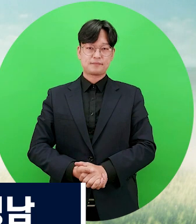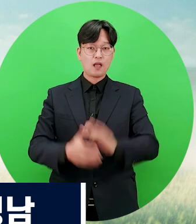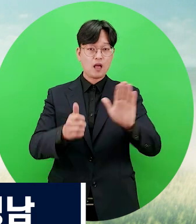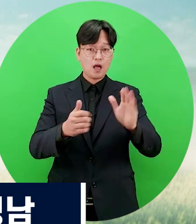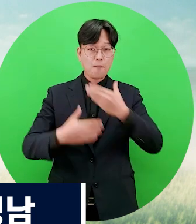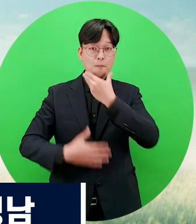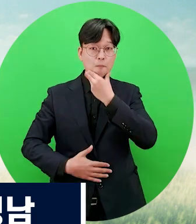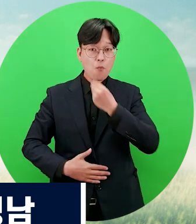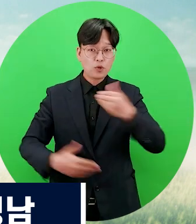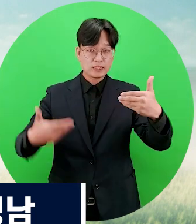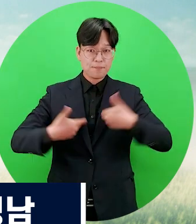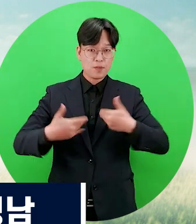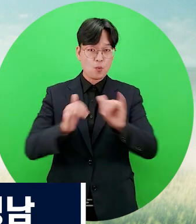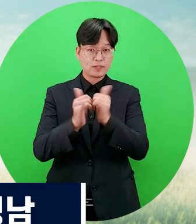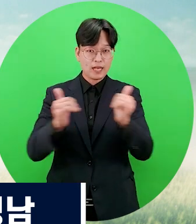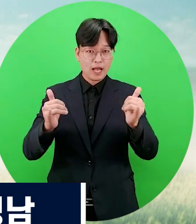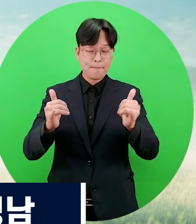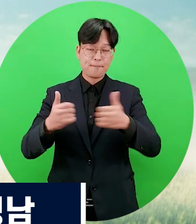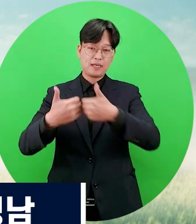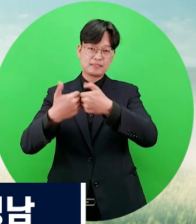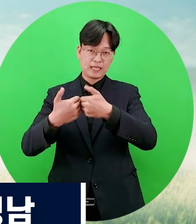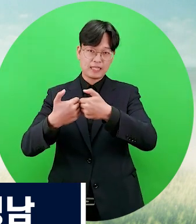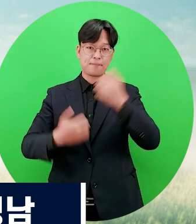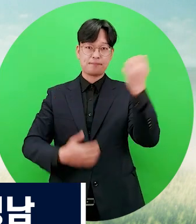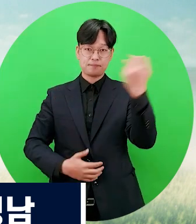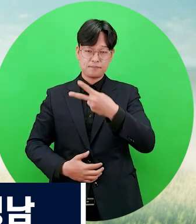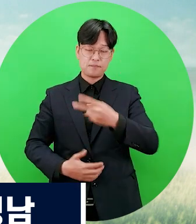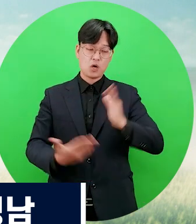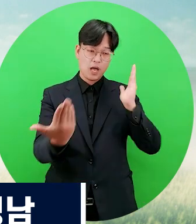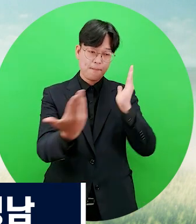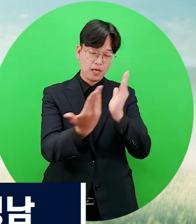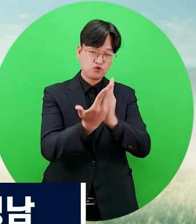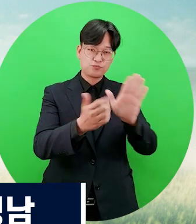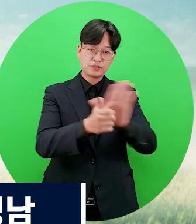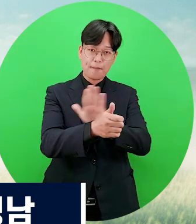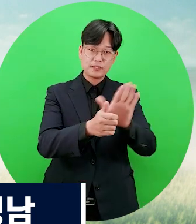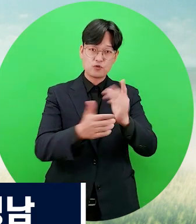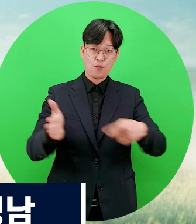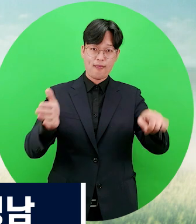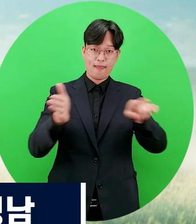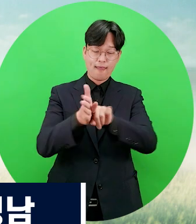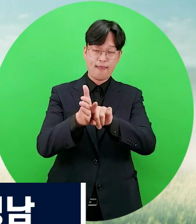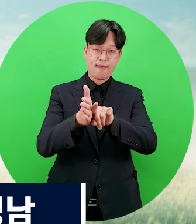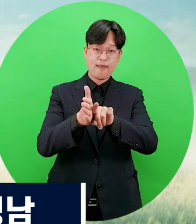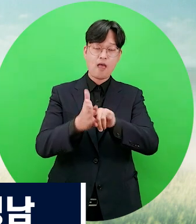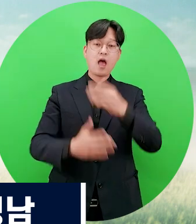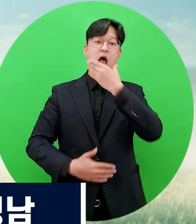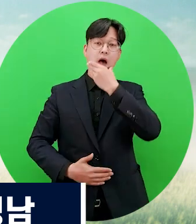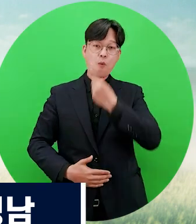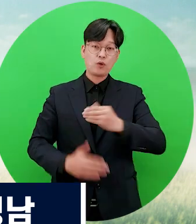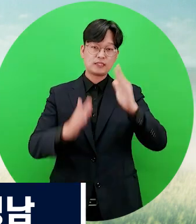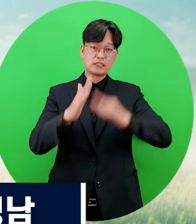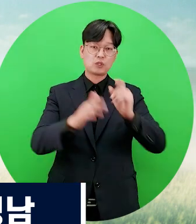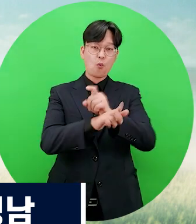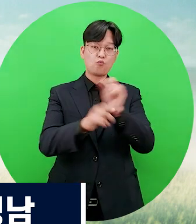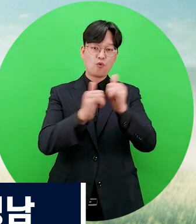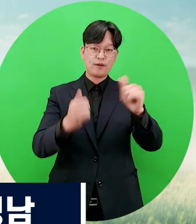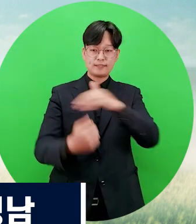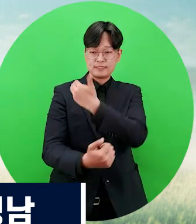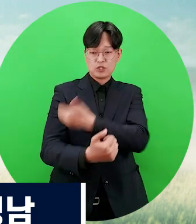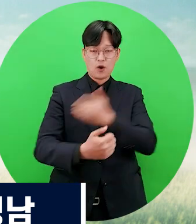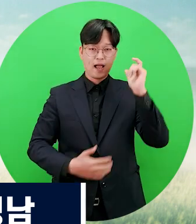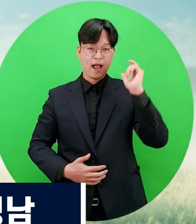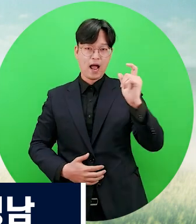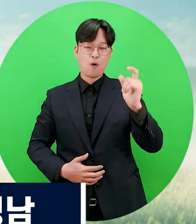복지 대상자 종합 상담 모니터링과 맞춤형 복지 서비스 제공을 위해 복지 공무원 역량 교육도